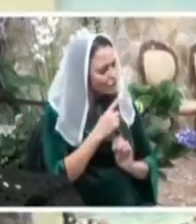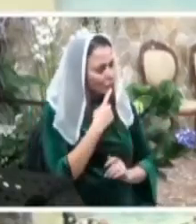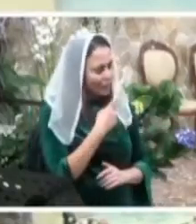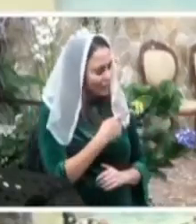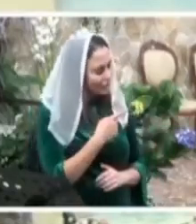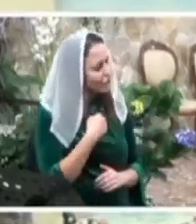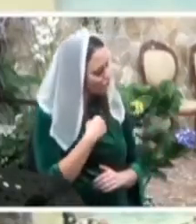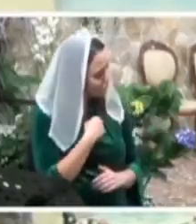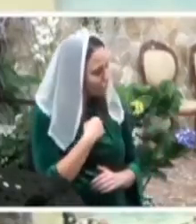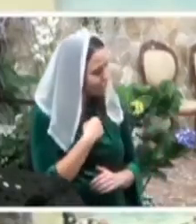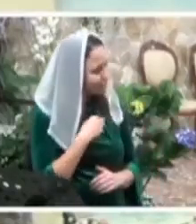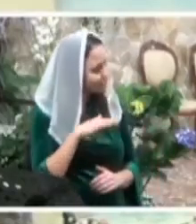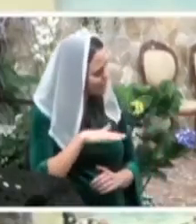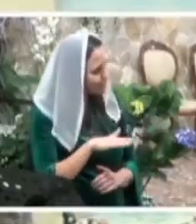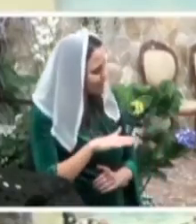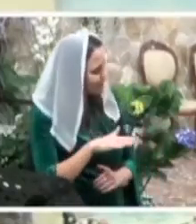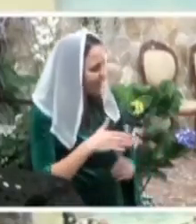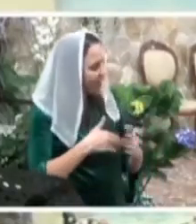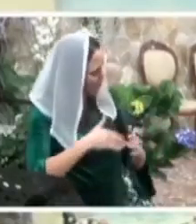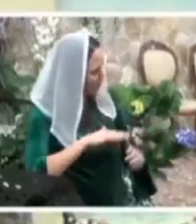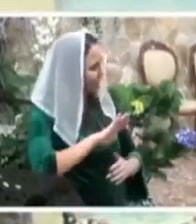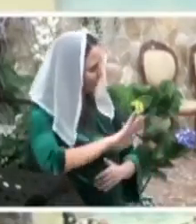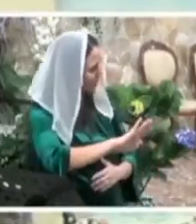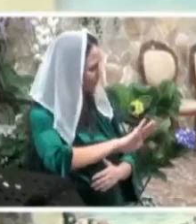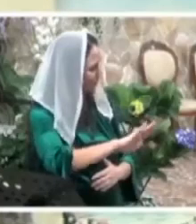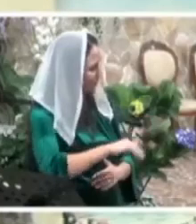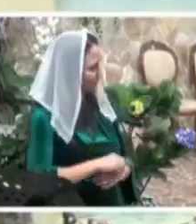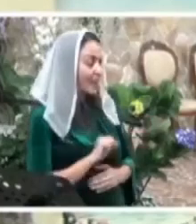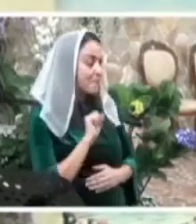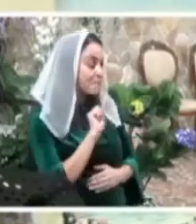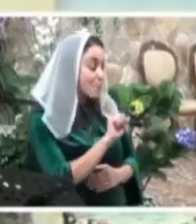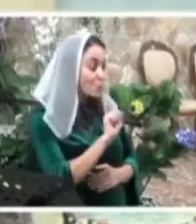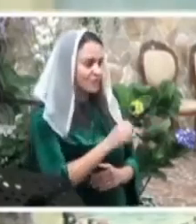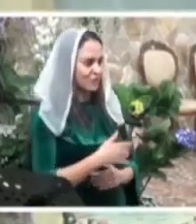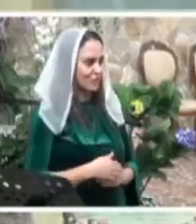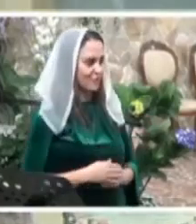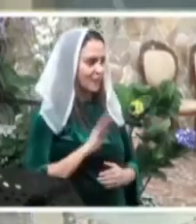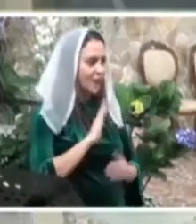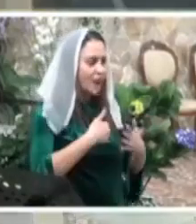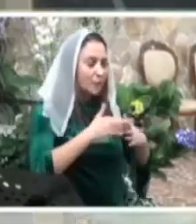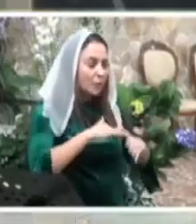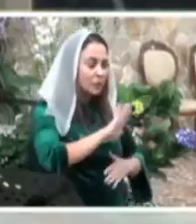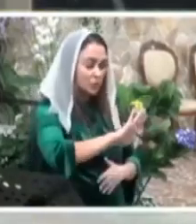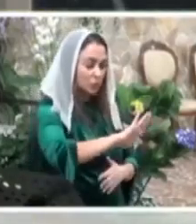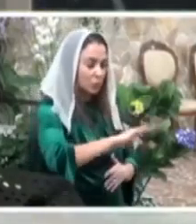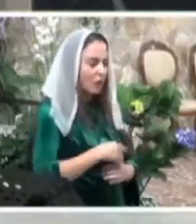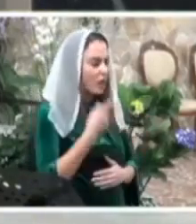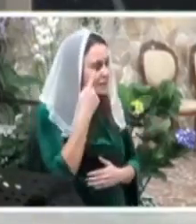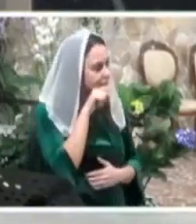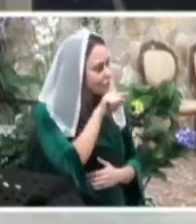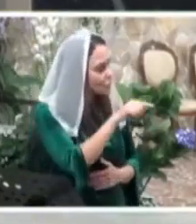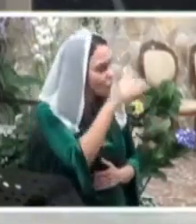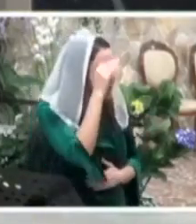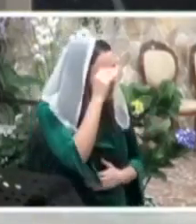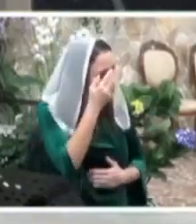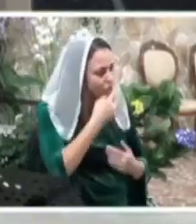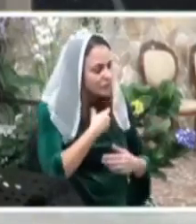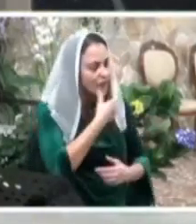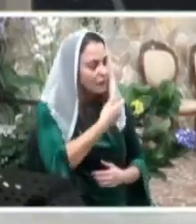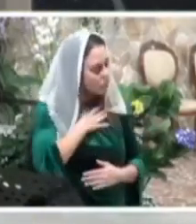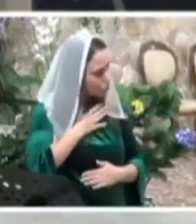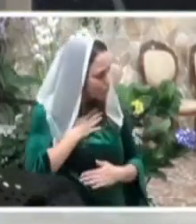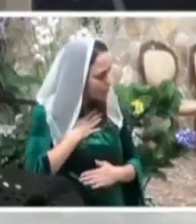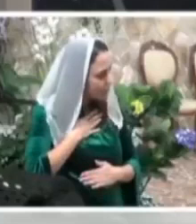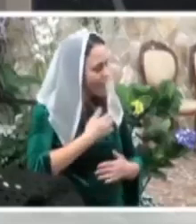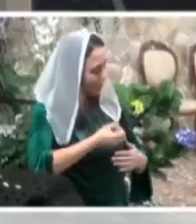sto alla porta e busso. Se qualcuno ascolta la mia voce